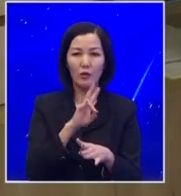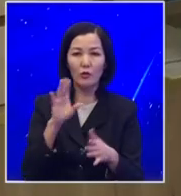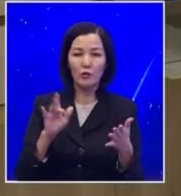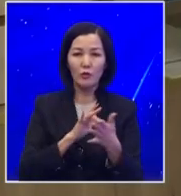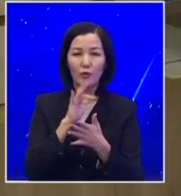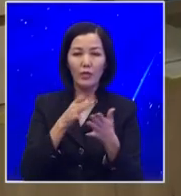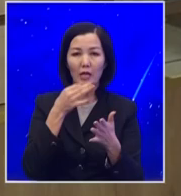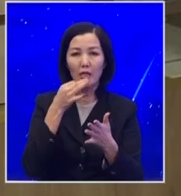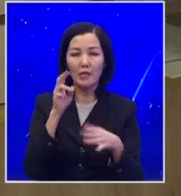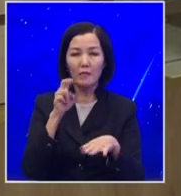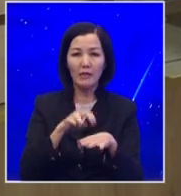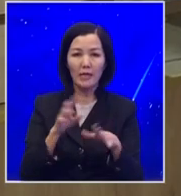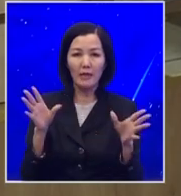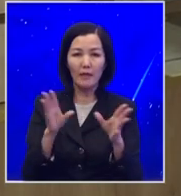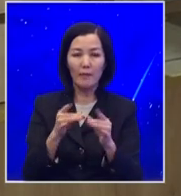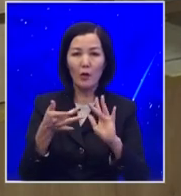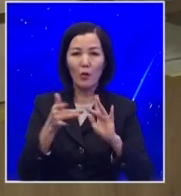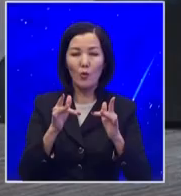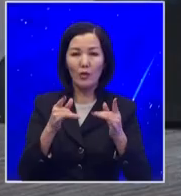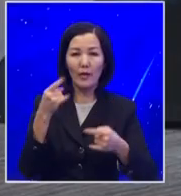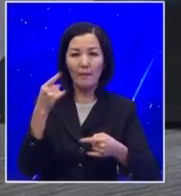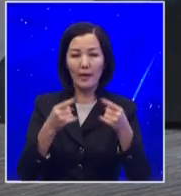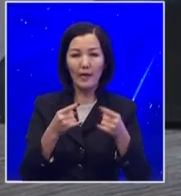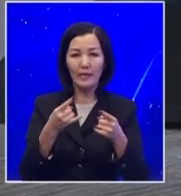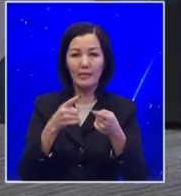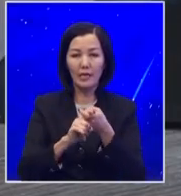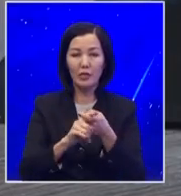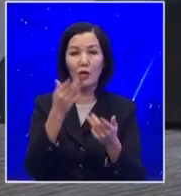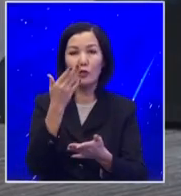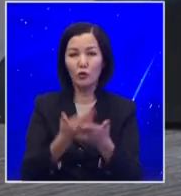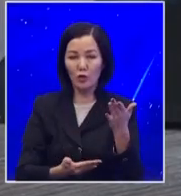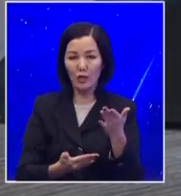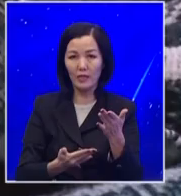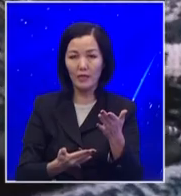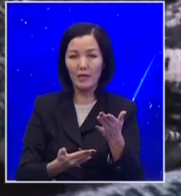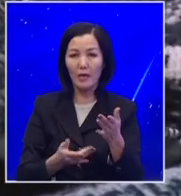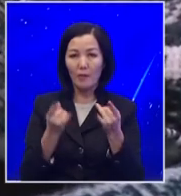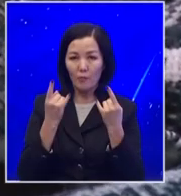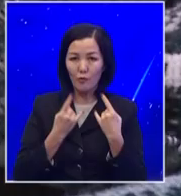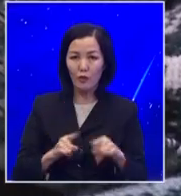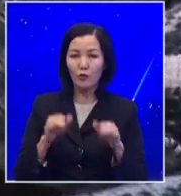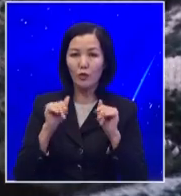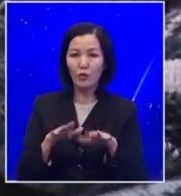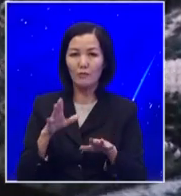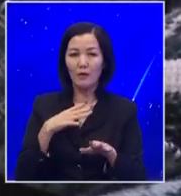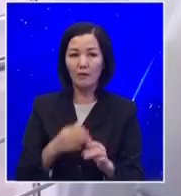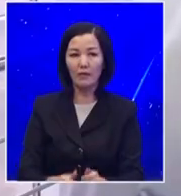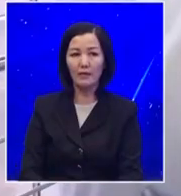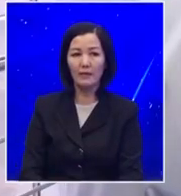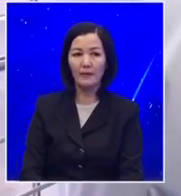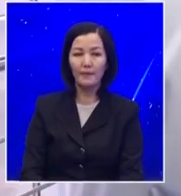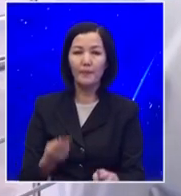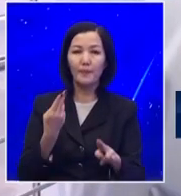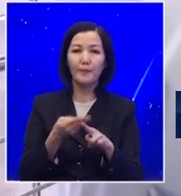қаласындағы тәжірибелі дәрігерлермен онлайн байланысқа шықты. Кеңесті жағдайына қарай босандыруға шешім қабылдады.